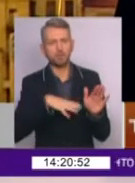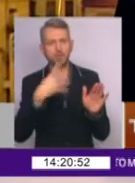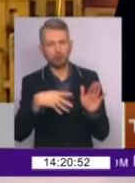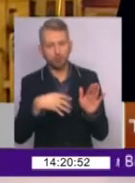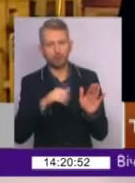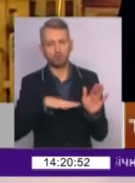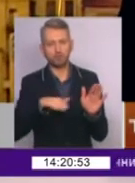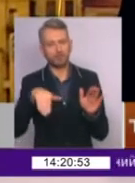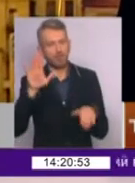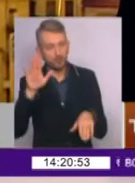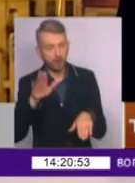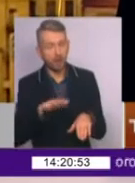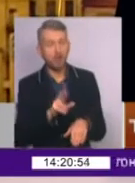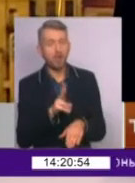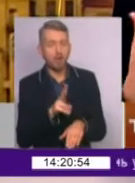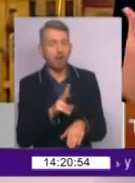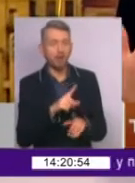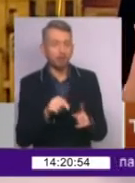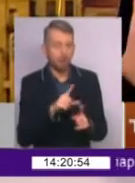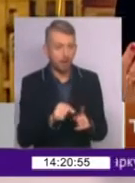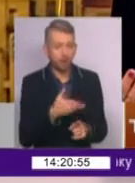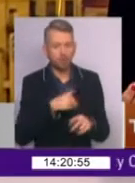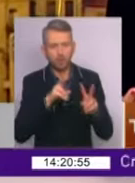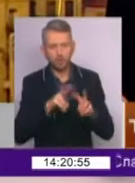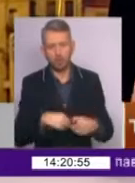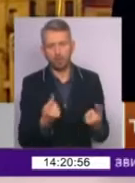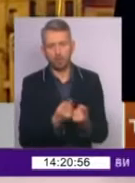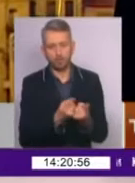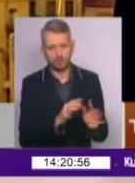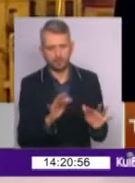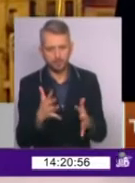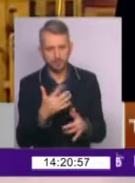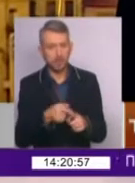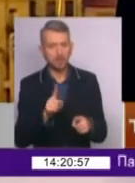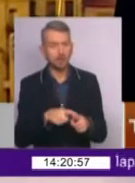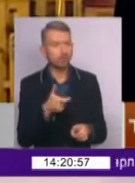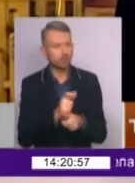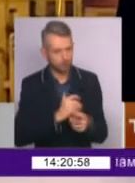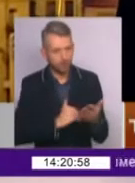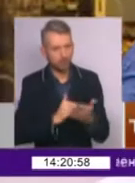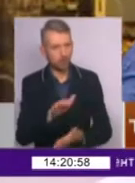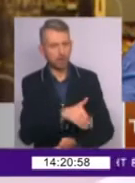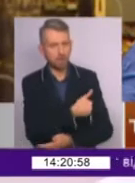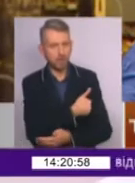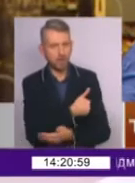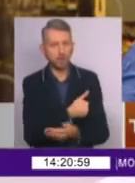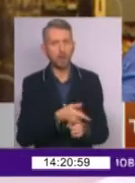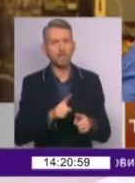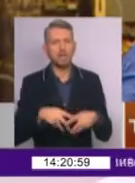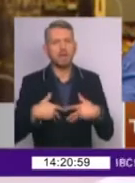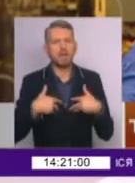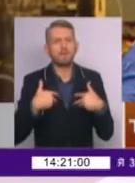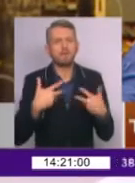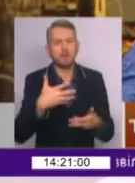бути навіть вище. Тобто, як правило, ми розглядаємо класичний, скажімо, випадок. Це дуже висока температура, це виражений